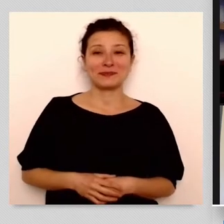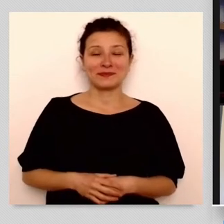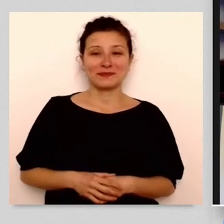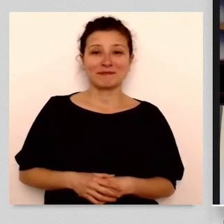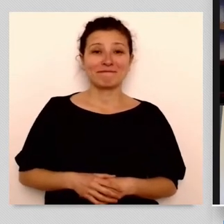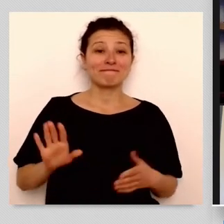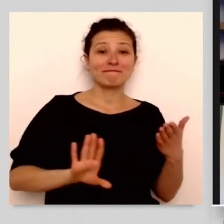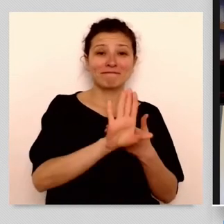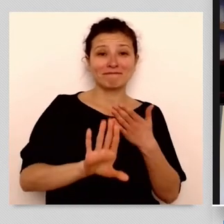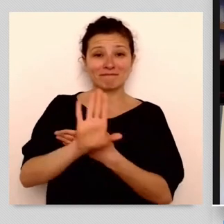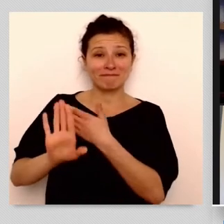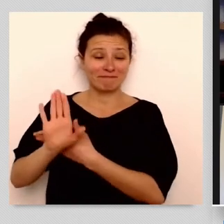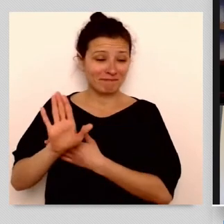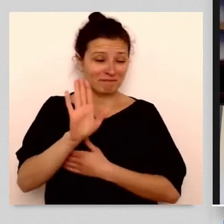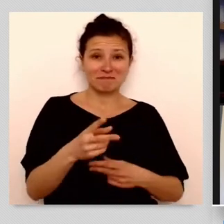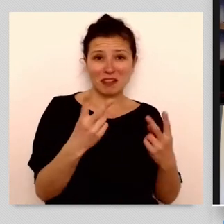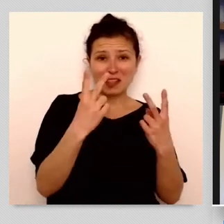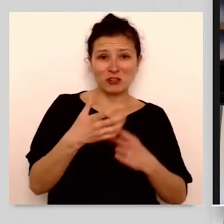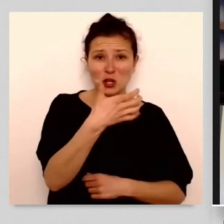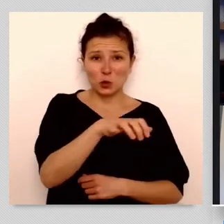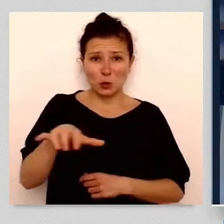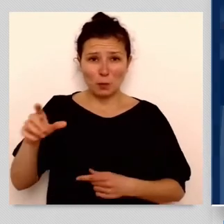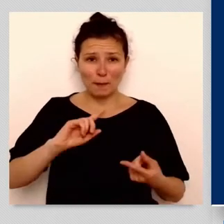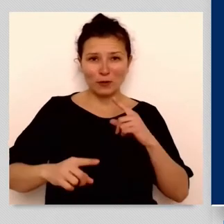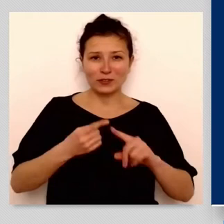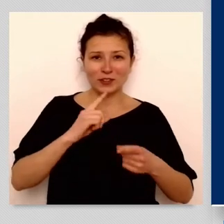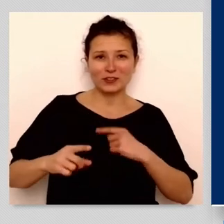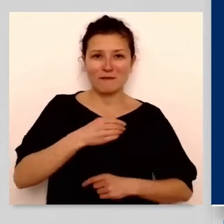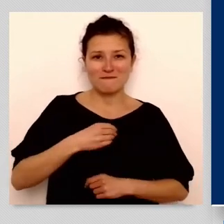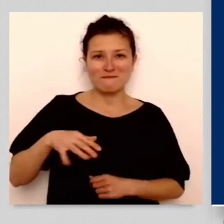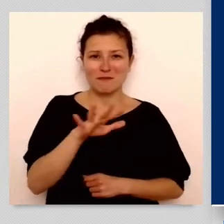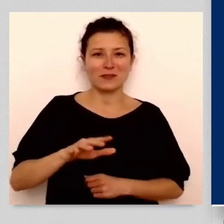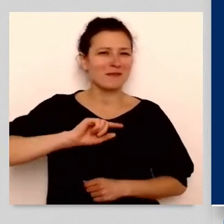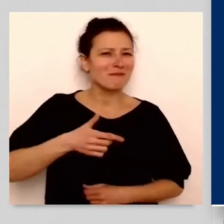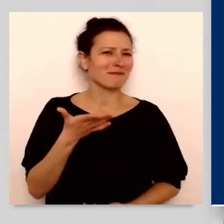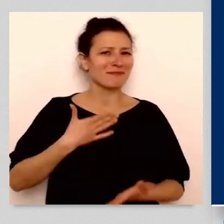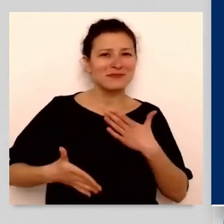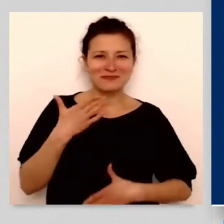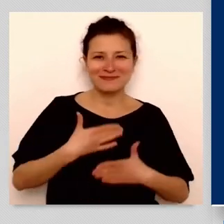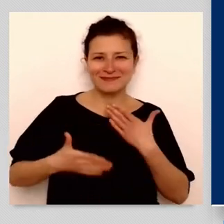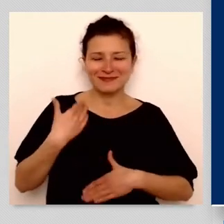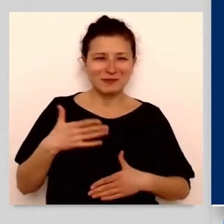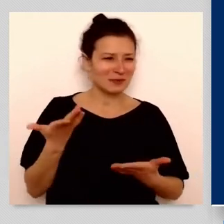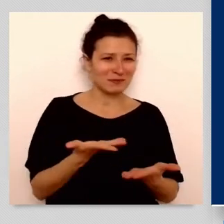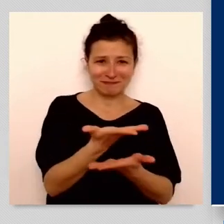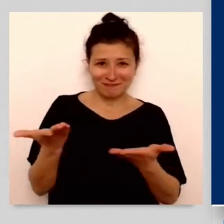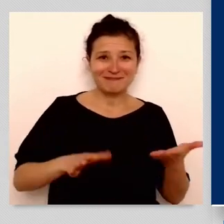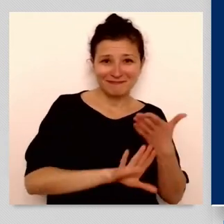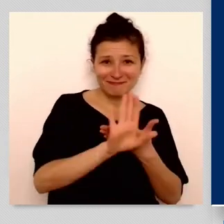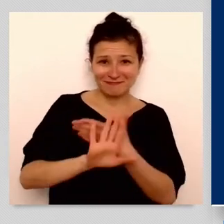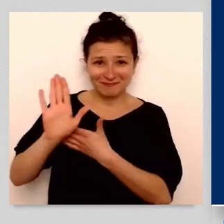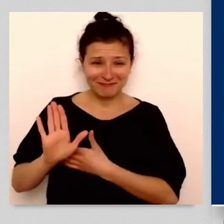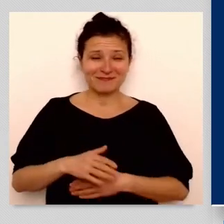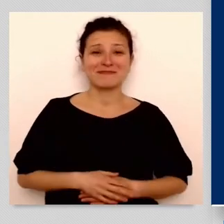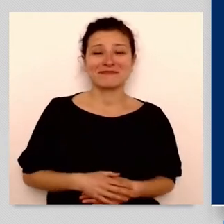reprezentujących najważniejsze siły polityczne w naszym kraju. Cieszymy się bardzo z tej reprezentacji, bo